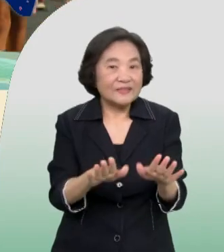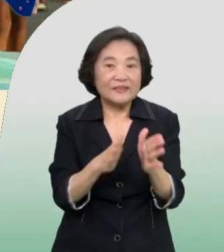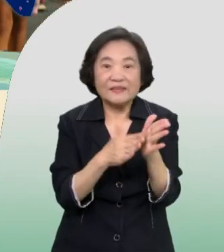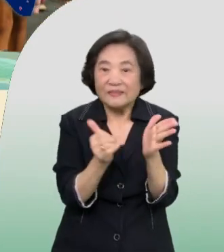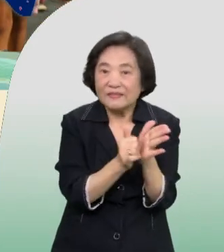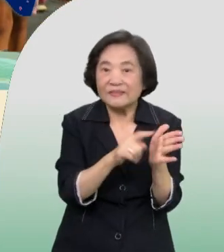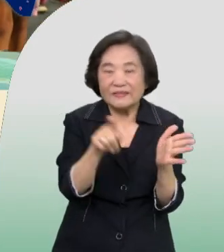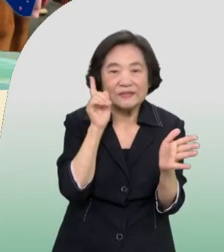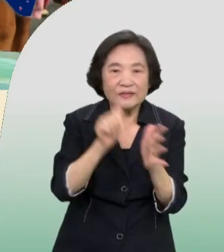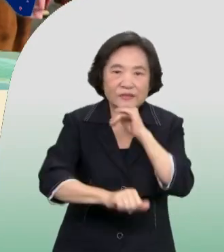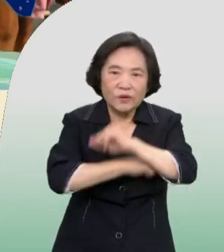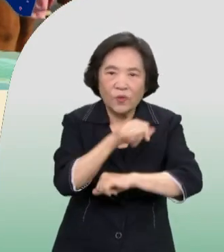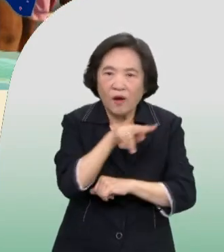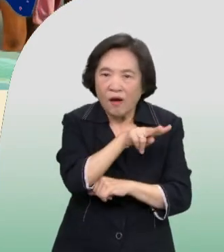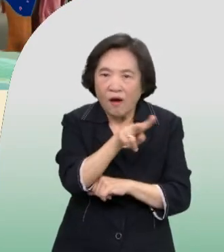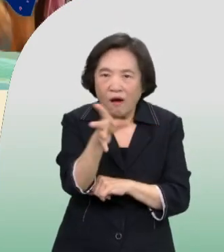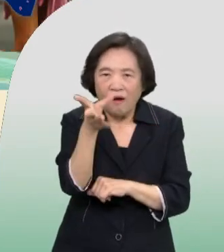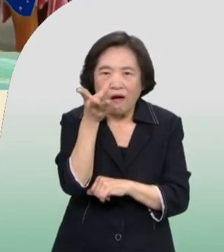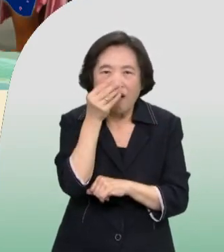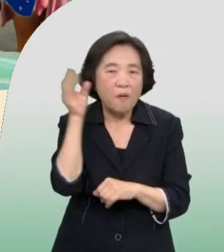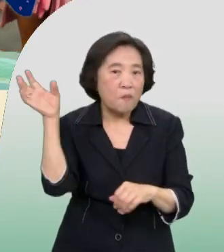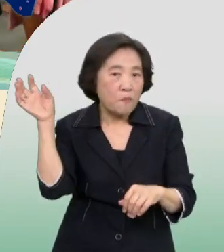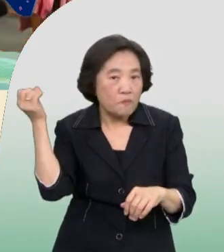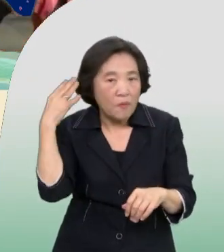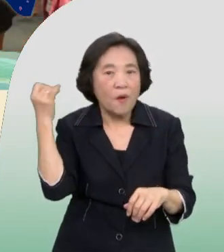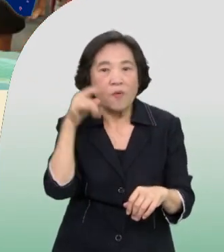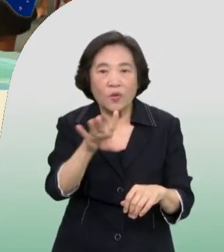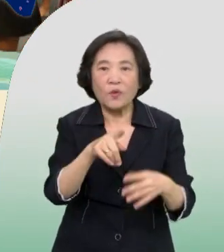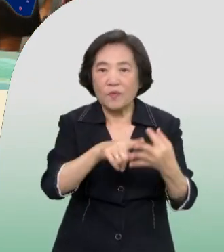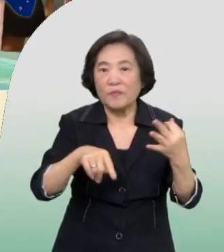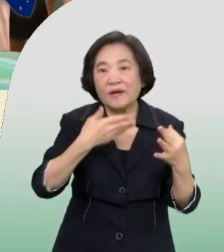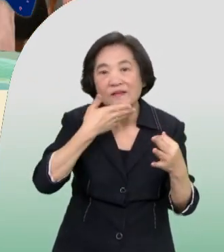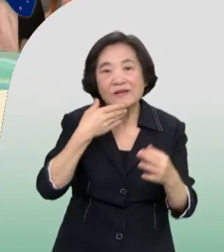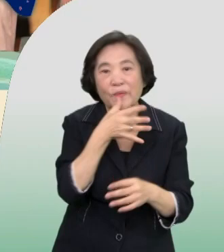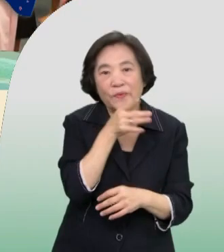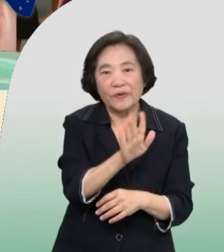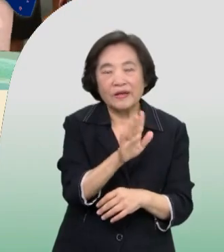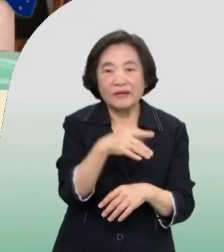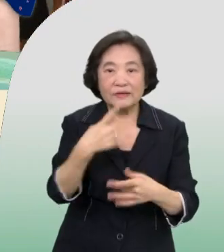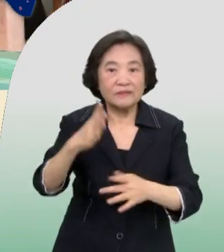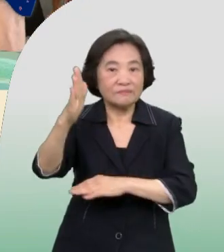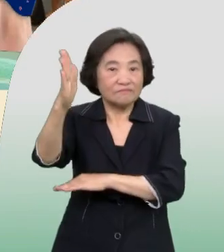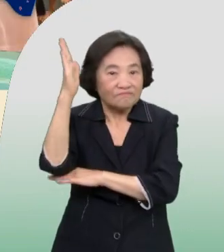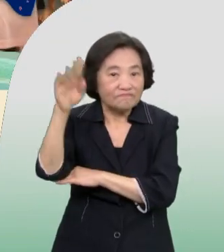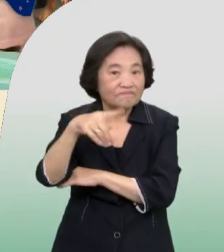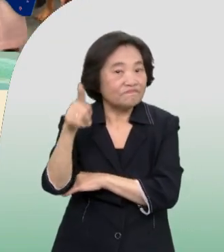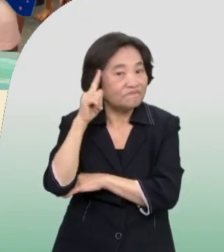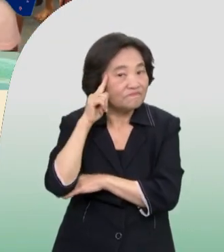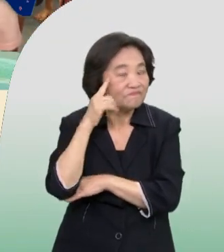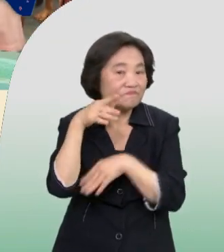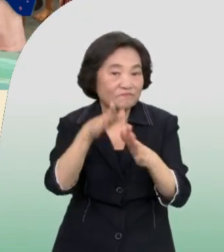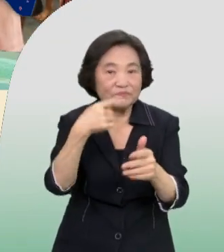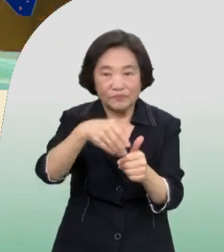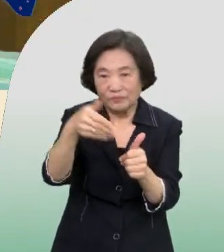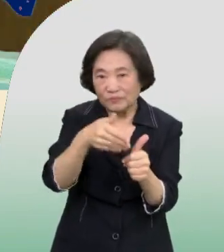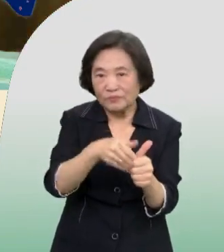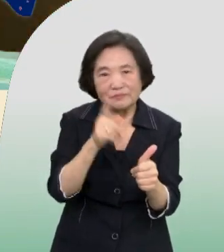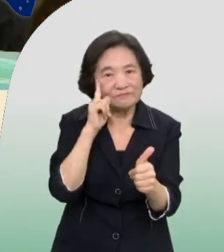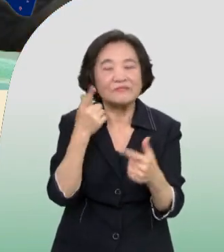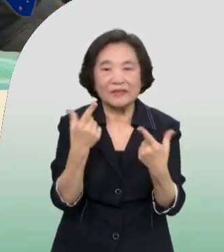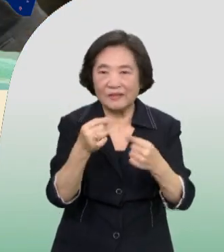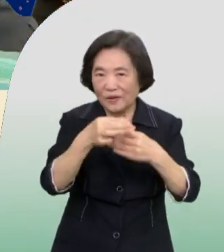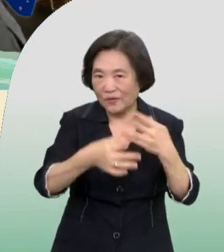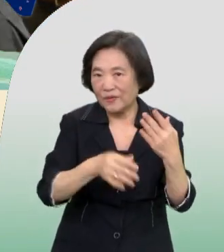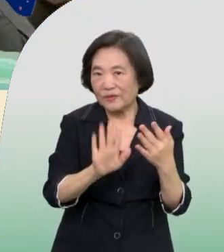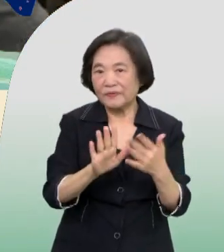硬是提纽西兰出台台新法方，可能到糖也到毛利尼。实际上，官方对毛利尼的教育